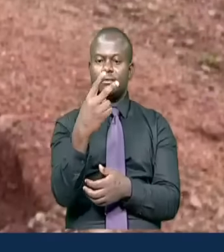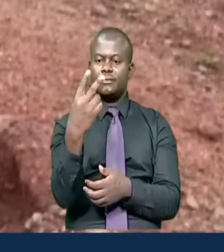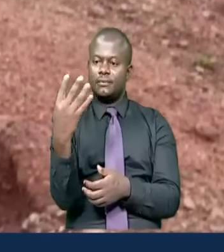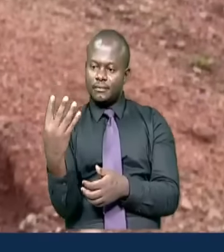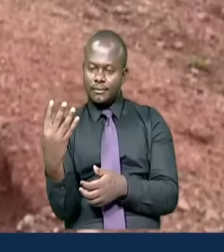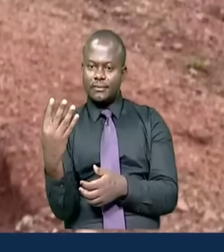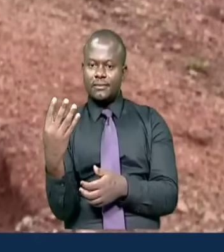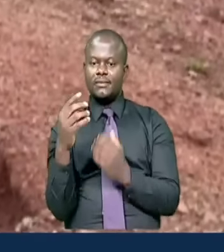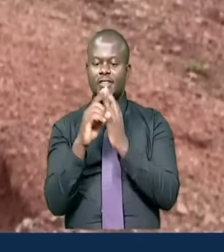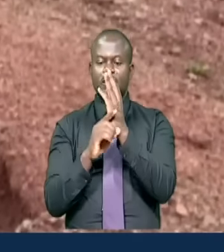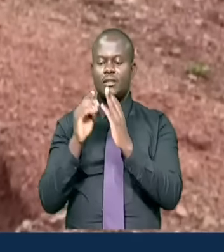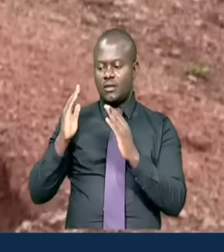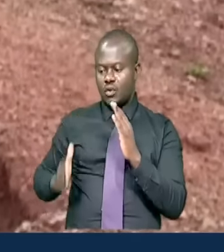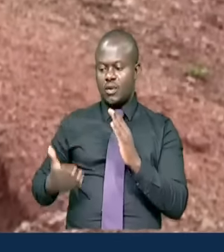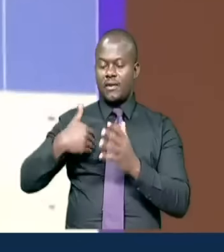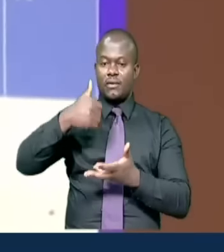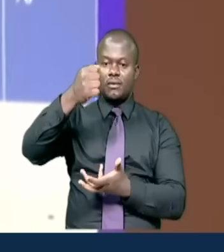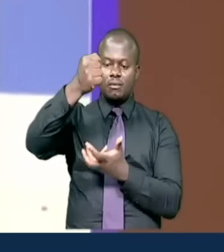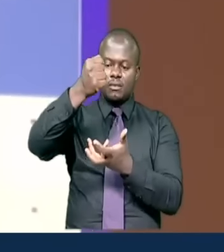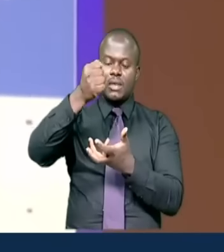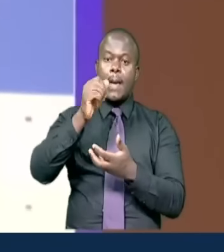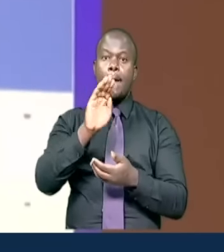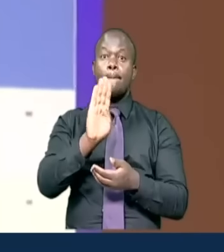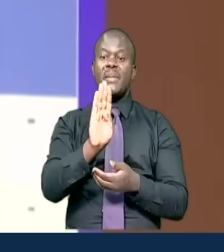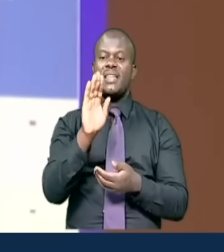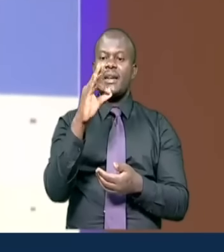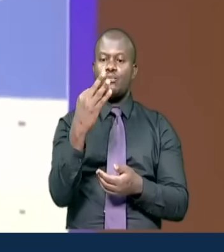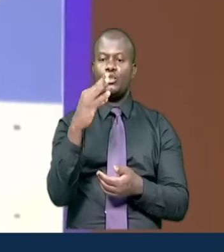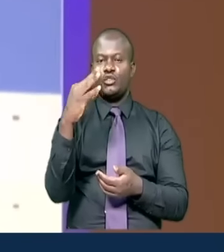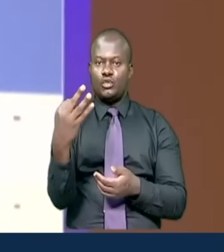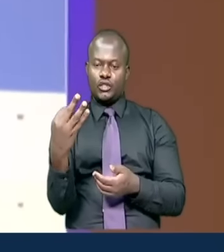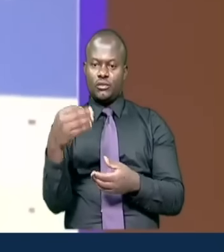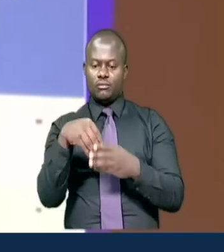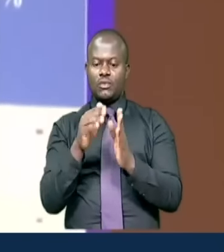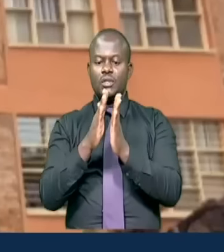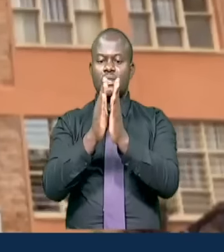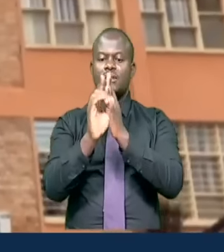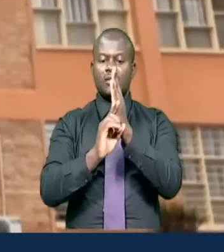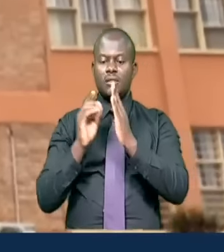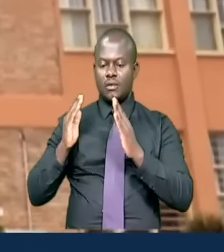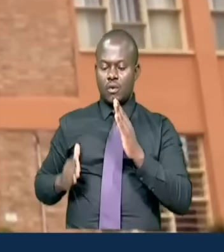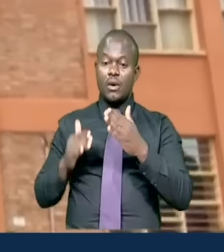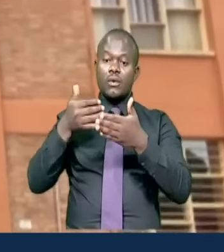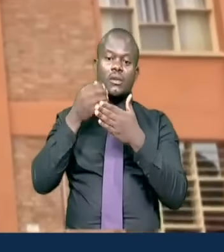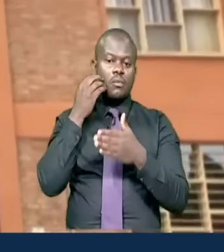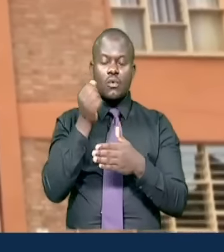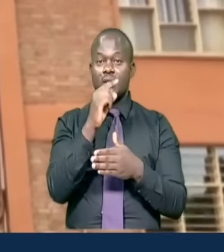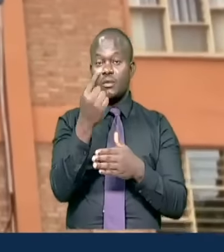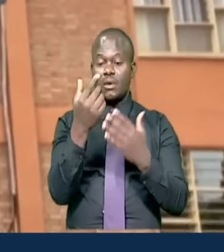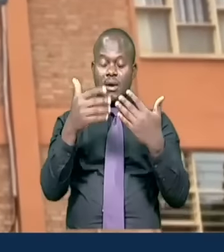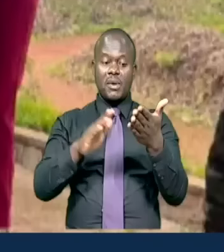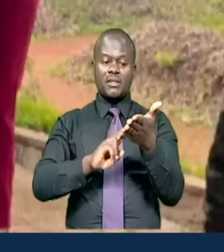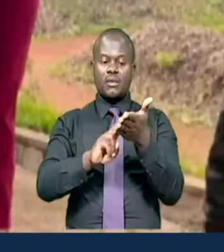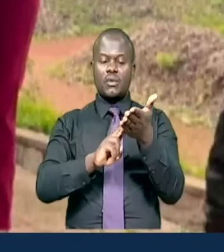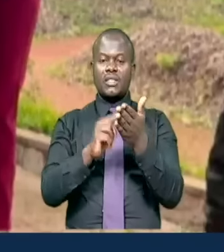2023-2024, akarere ka Huye gafite ingengo y'imari ya 33.3 miliyari. Muri rusange akarere ka Huye kugeza muri uku kwezi kwa mbere kamaze